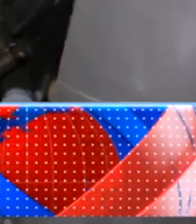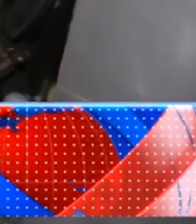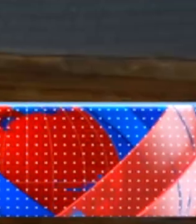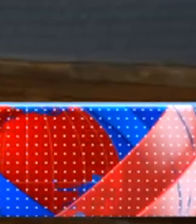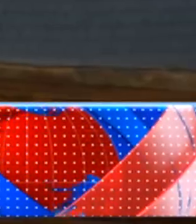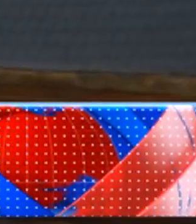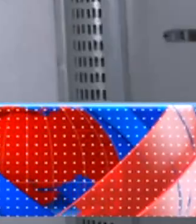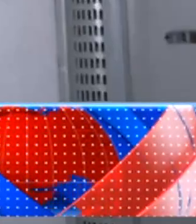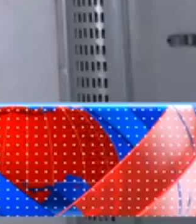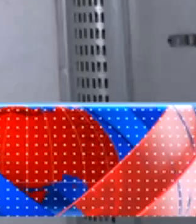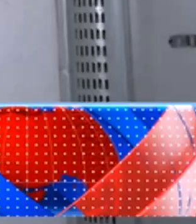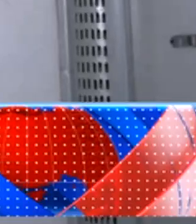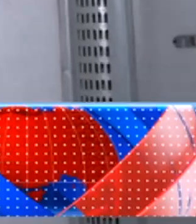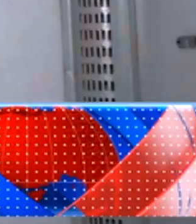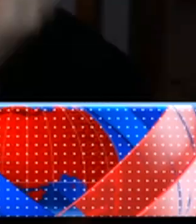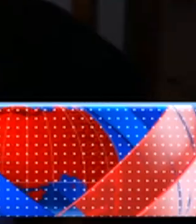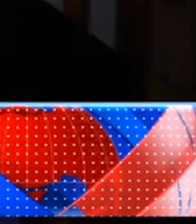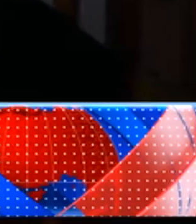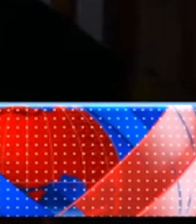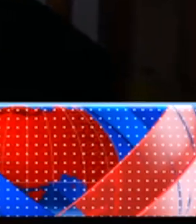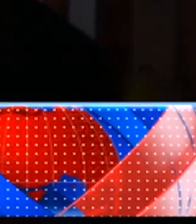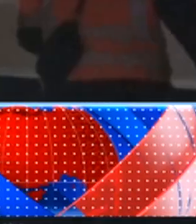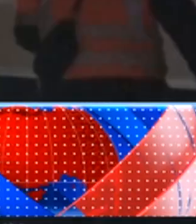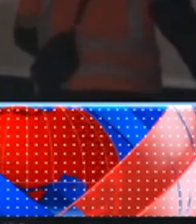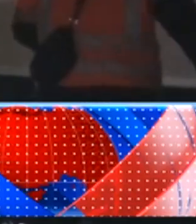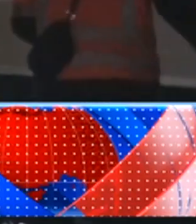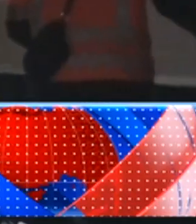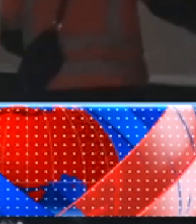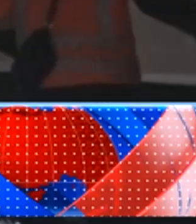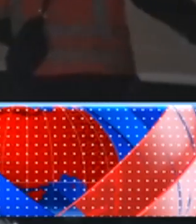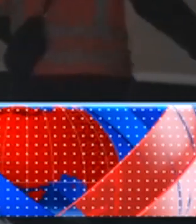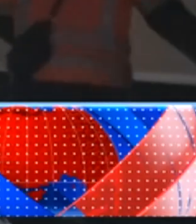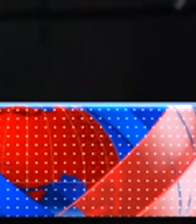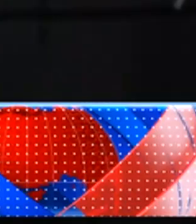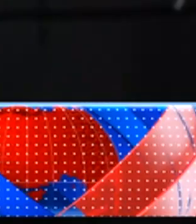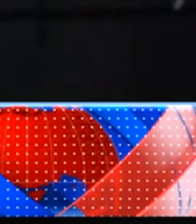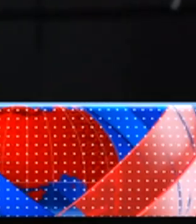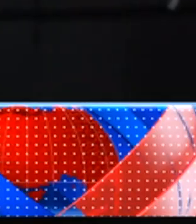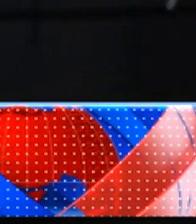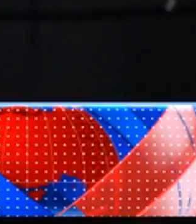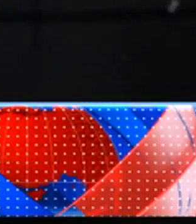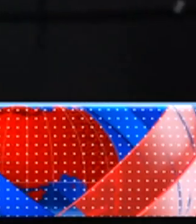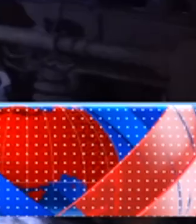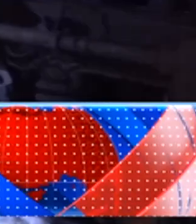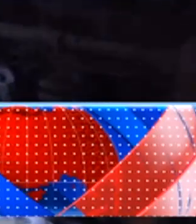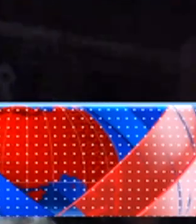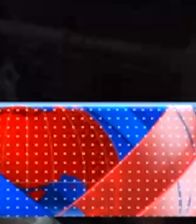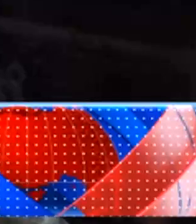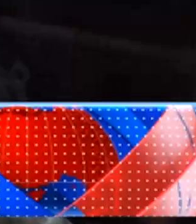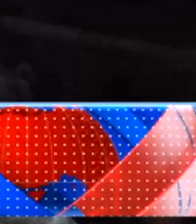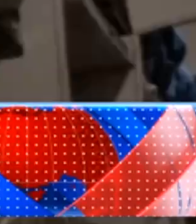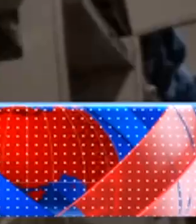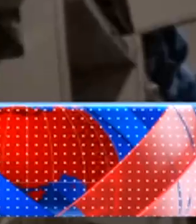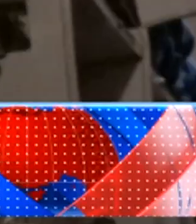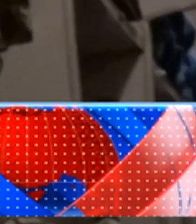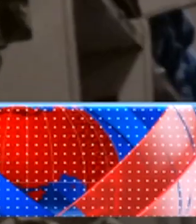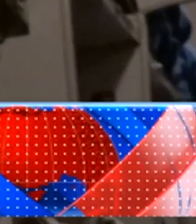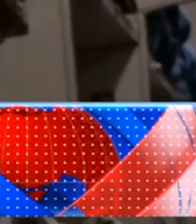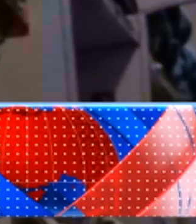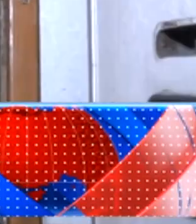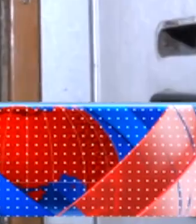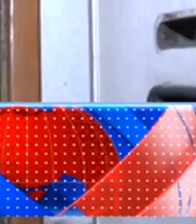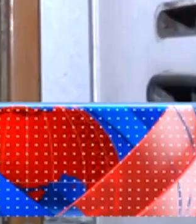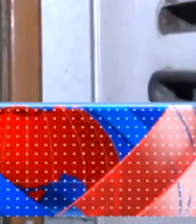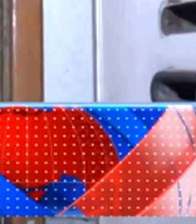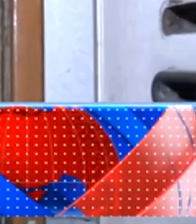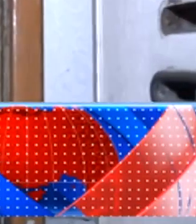Лас вагондар мен жайсыз орындар. Туалеттің өзі проблема. Қазақстанда пойыз вагондарының 35%-дан астамы ескірген. Бірақ